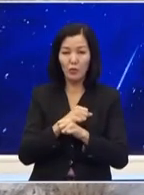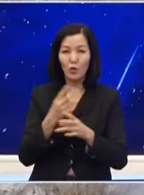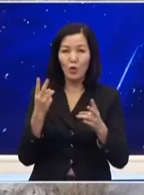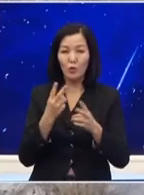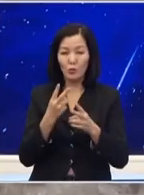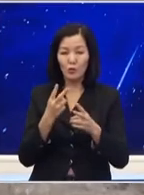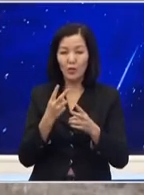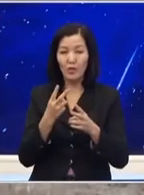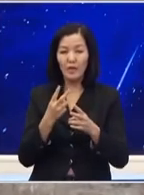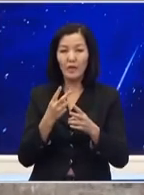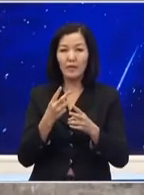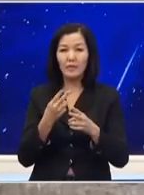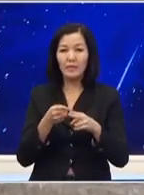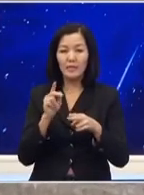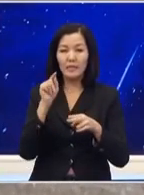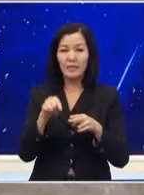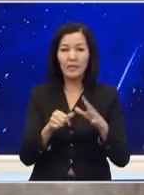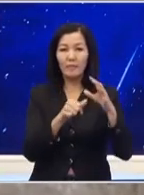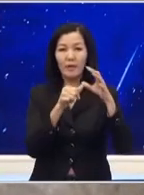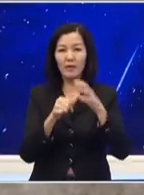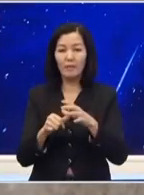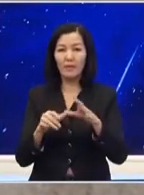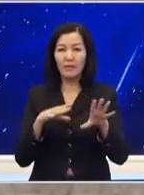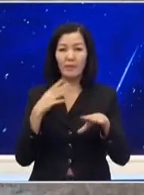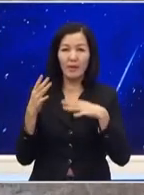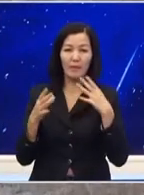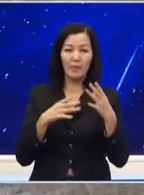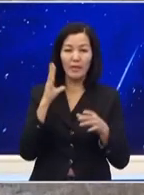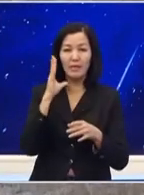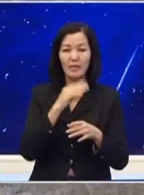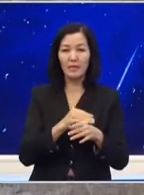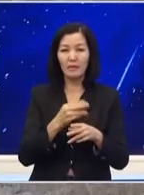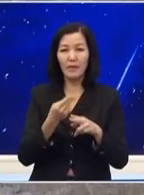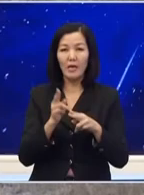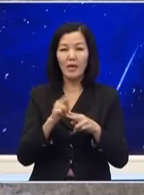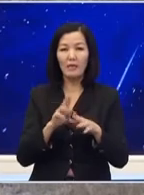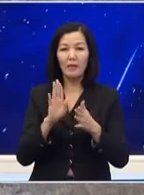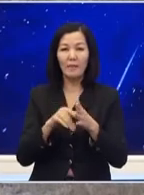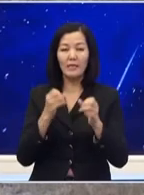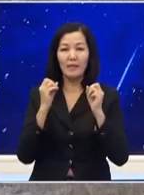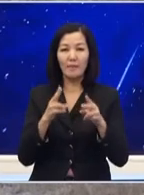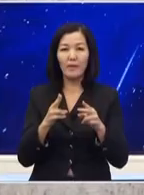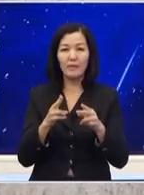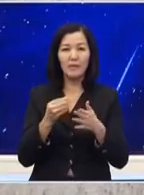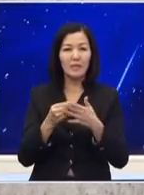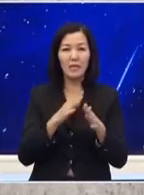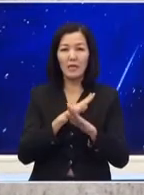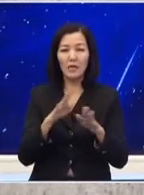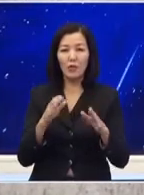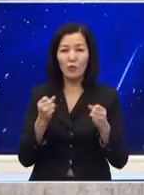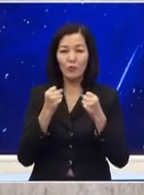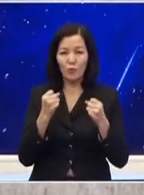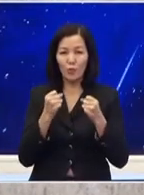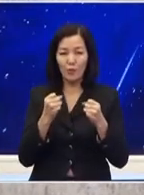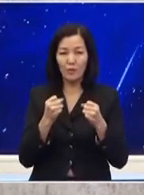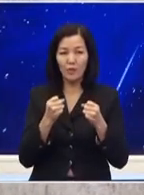непривычной обстановке. Здесь лидирующие позиции занимает парапланеризм, поскольку это самый безопасный и недорогой способ покорить небо.